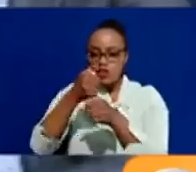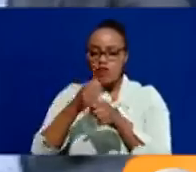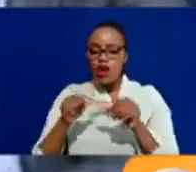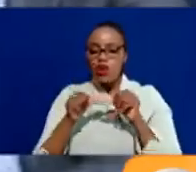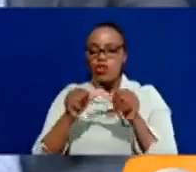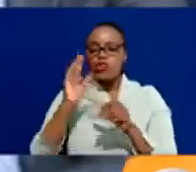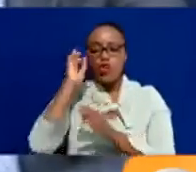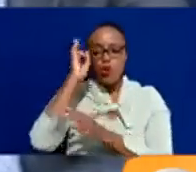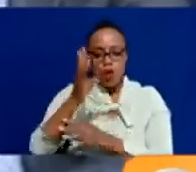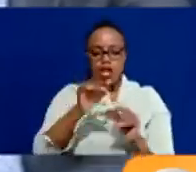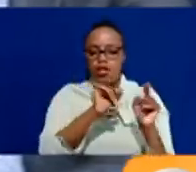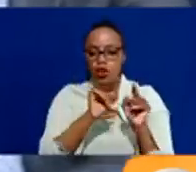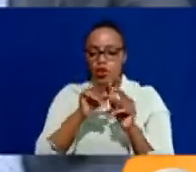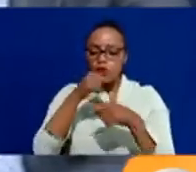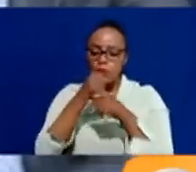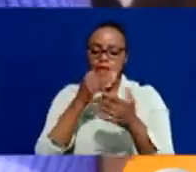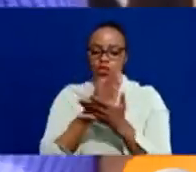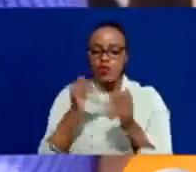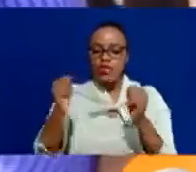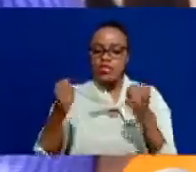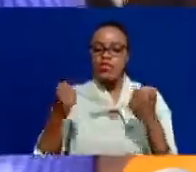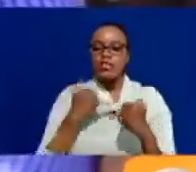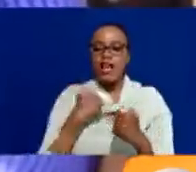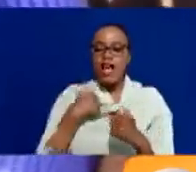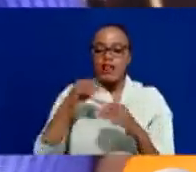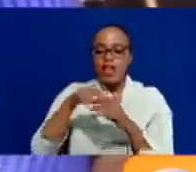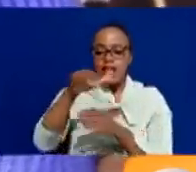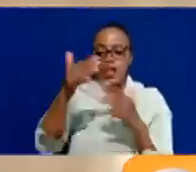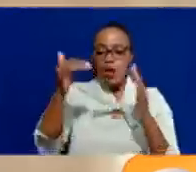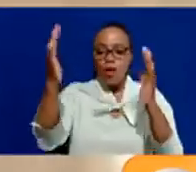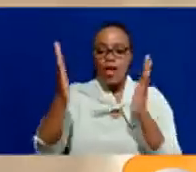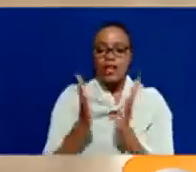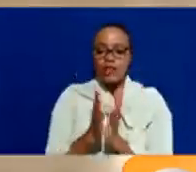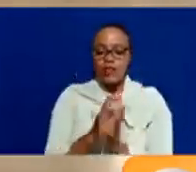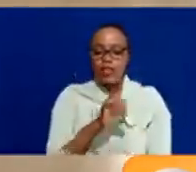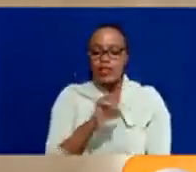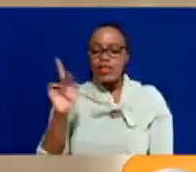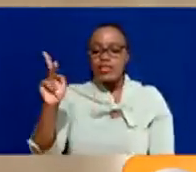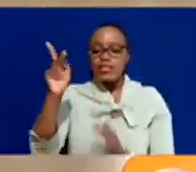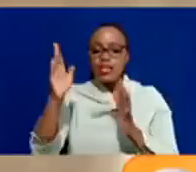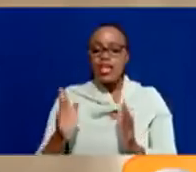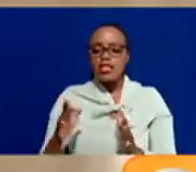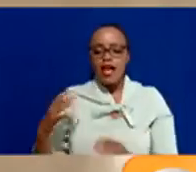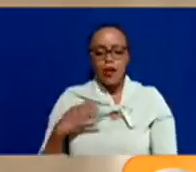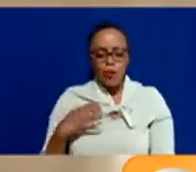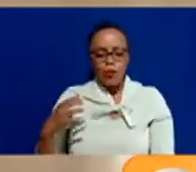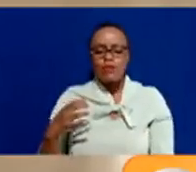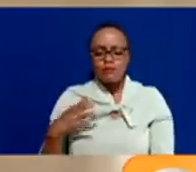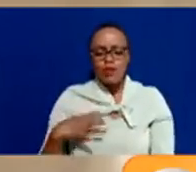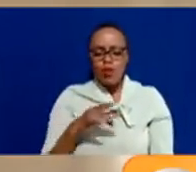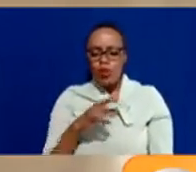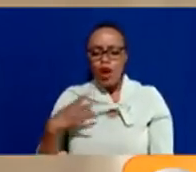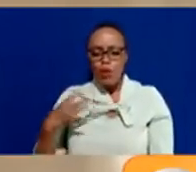itaendelezwa, mbali na kuhakikisha usalama katika maeneo ya bonde la Ufa. Hawa wa Kenya ndio matajiri wetu,